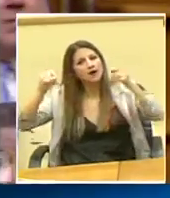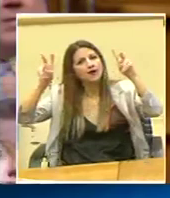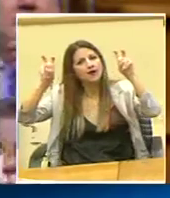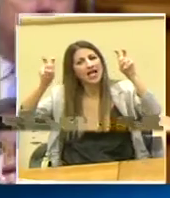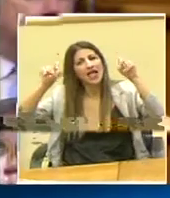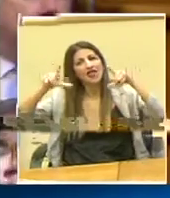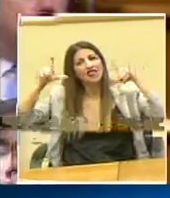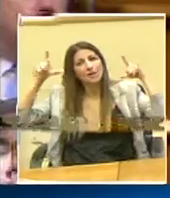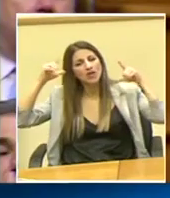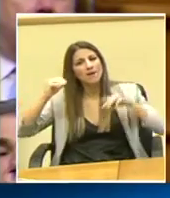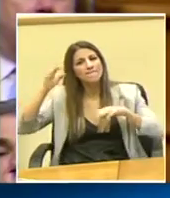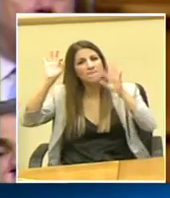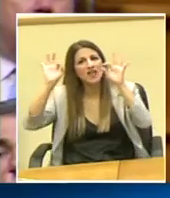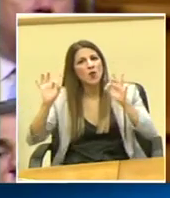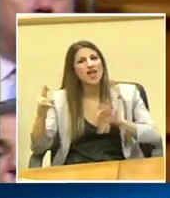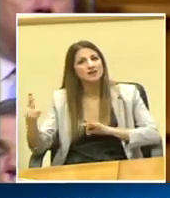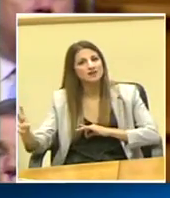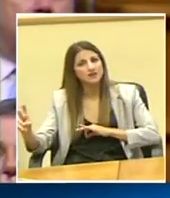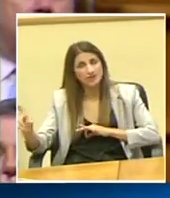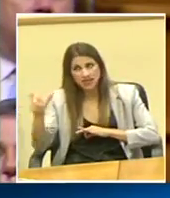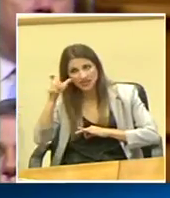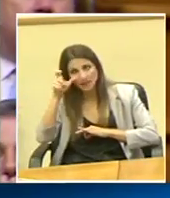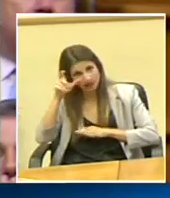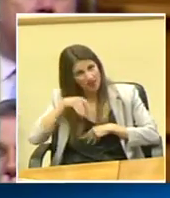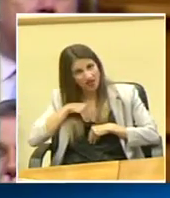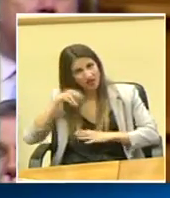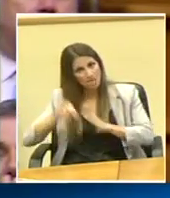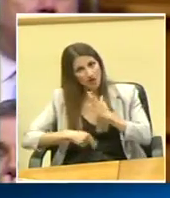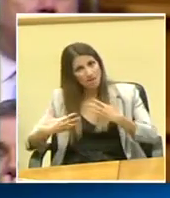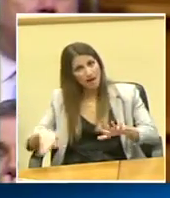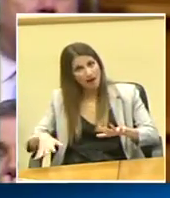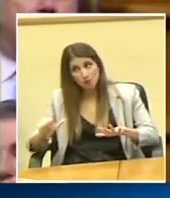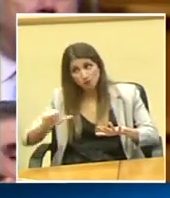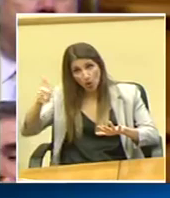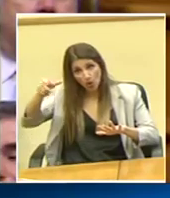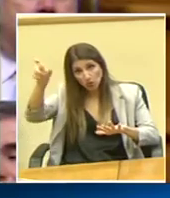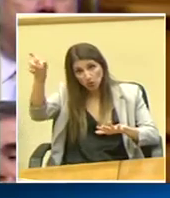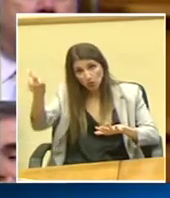Μακεδονίας. Αυτός ήταν ο οποίος απεδέχθη.